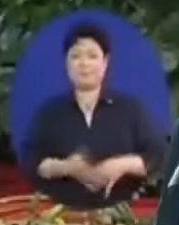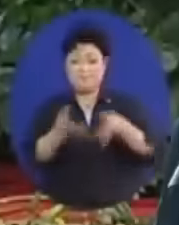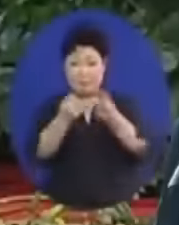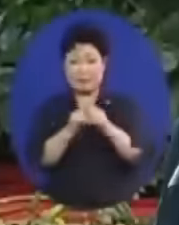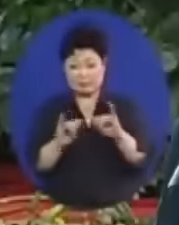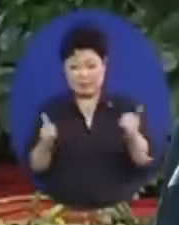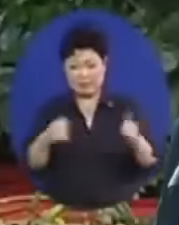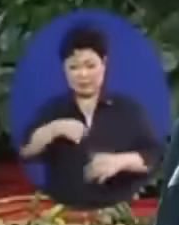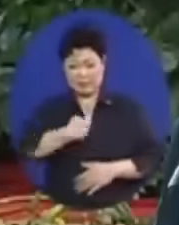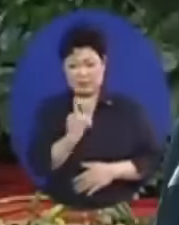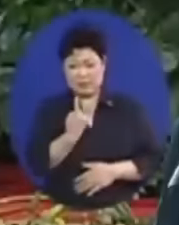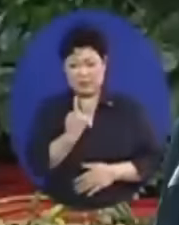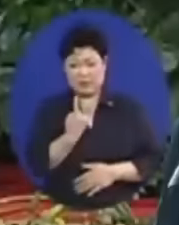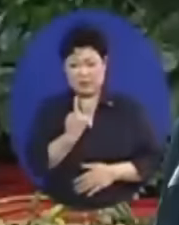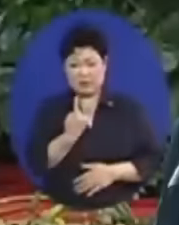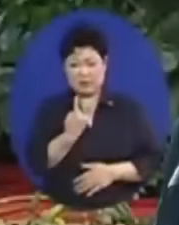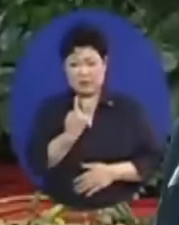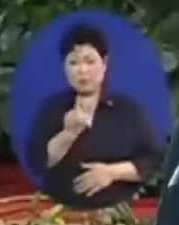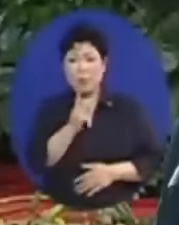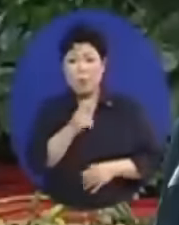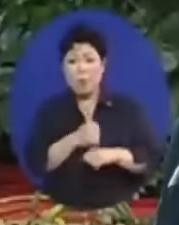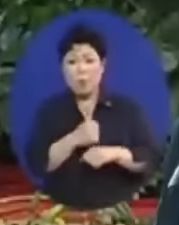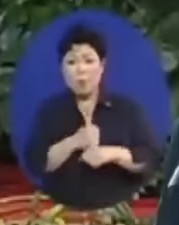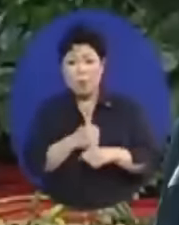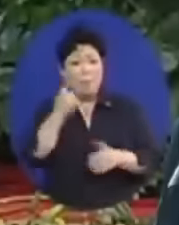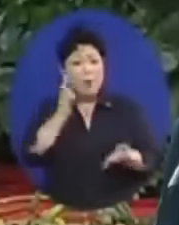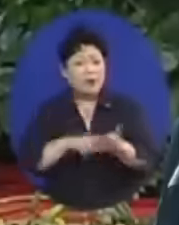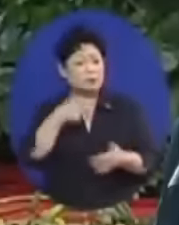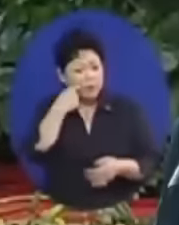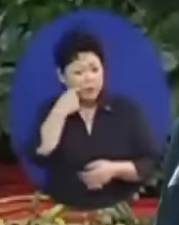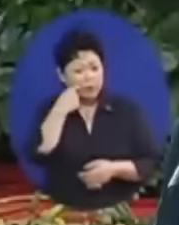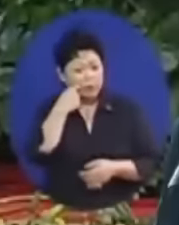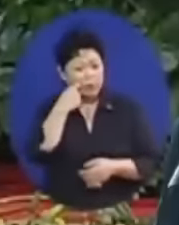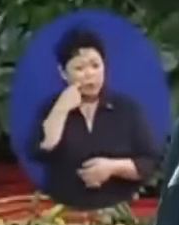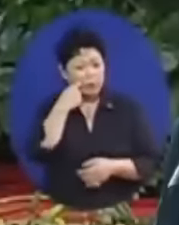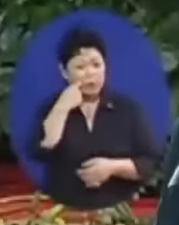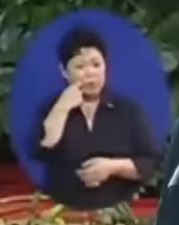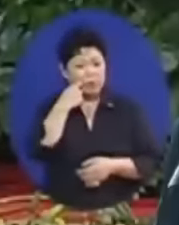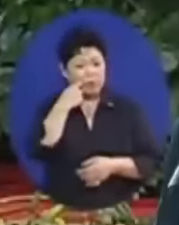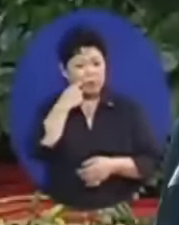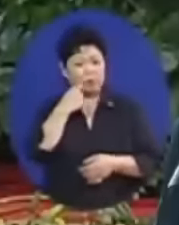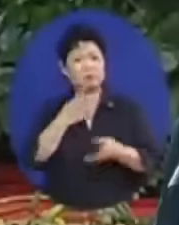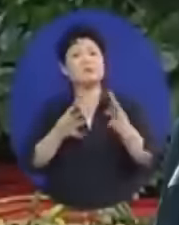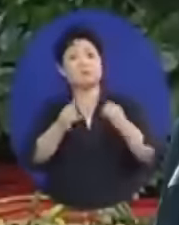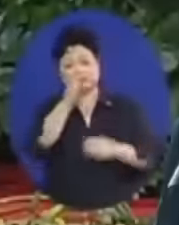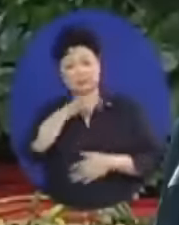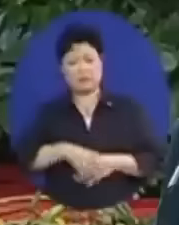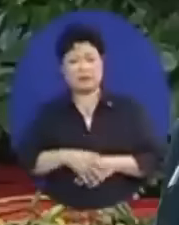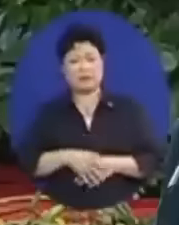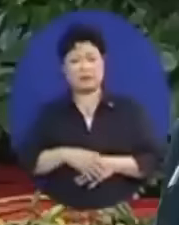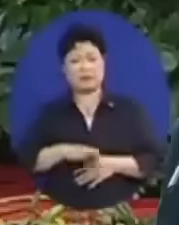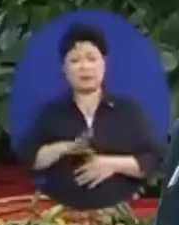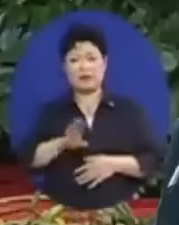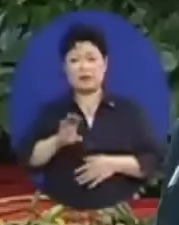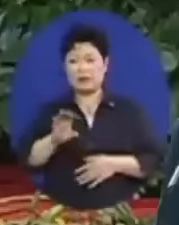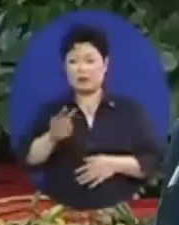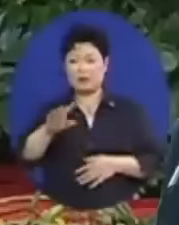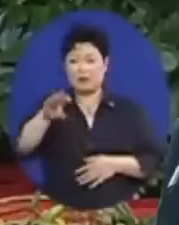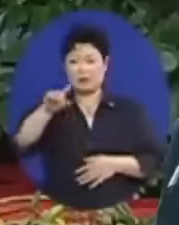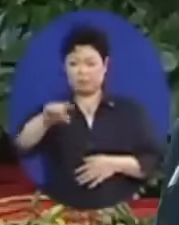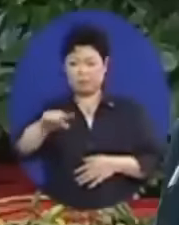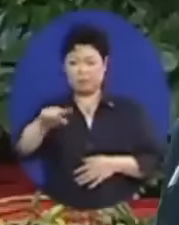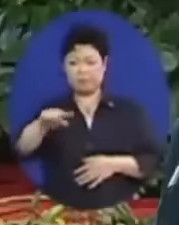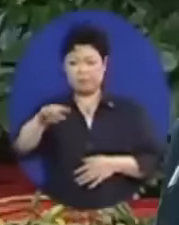수많은 사람들이 자기 정체성을 찾지를 못하고 정체성 속에 서지 못합니다. 프란시스 셰프 박사가